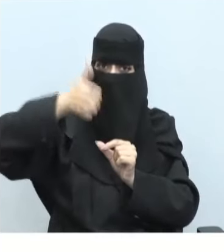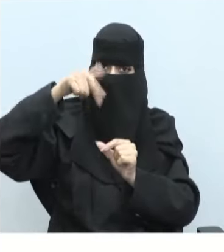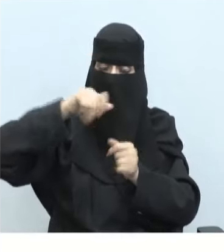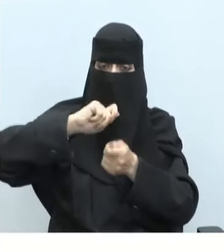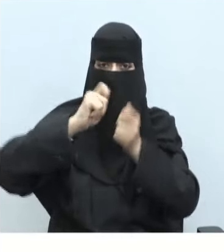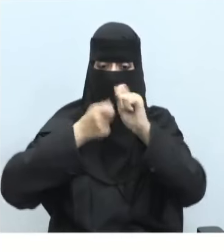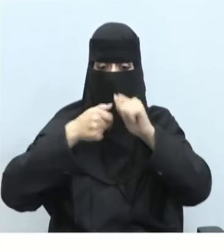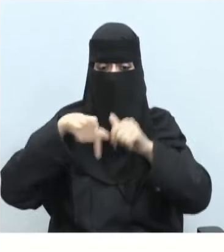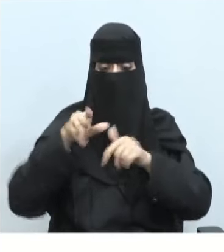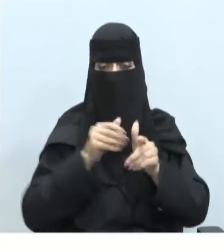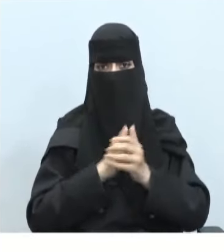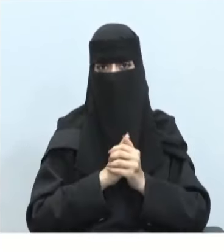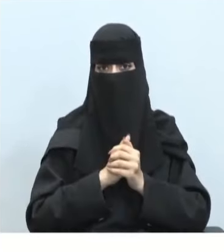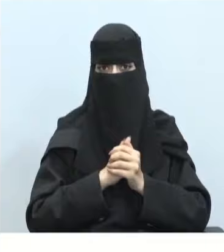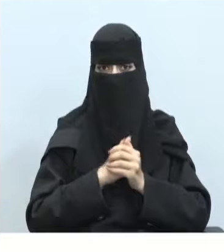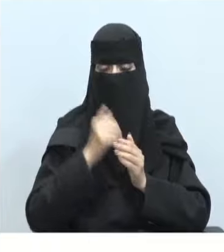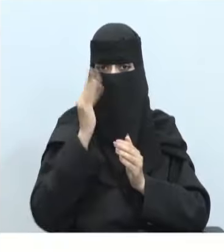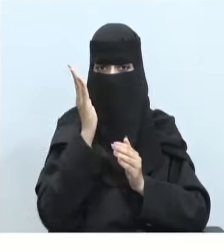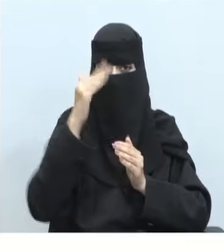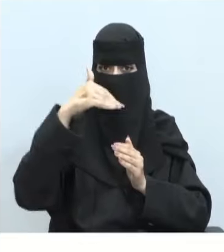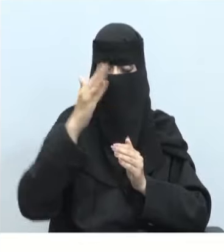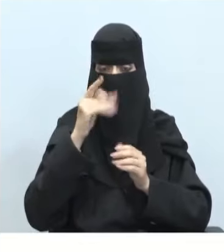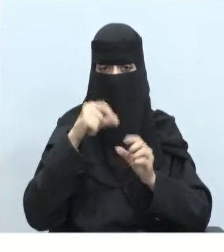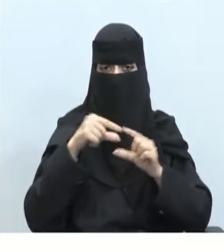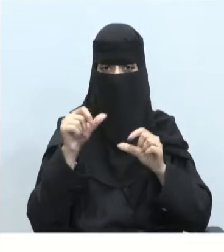تعدل خيار ان تعدل اتجاه